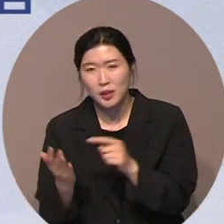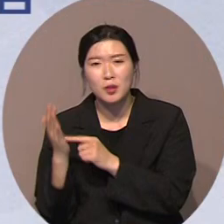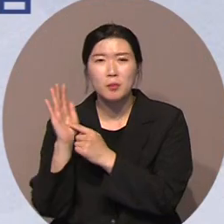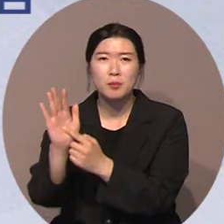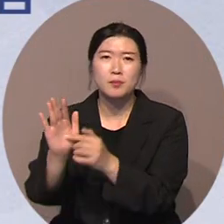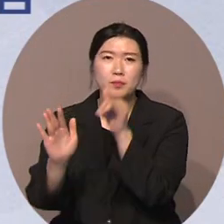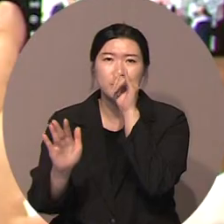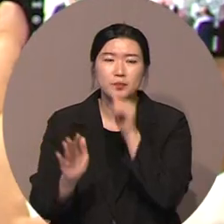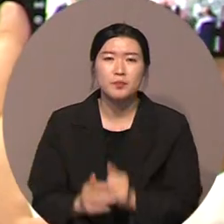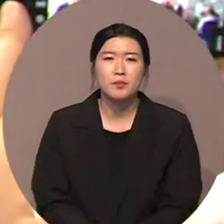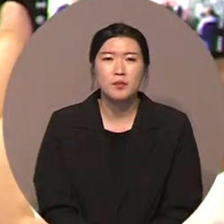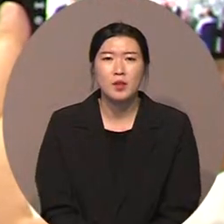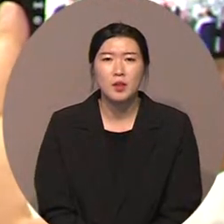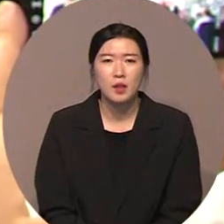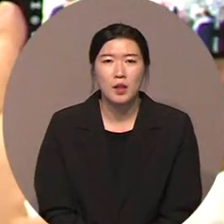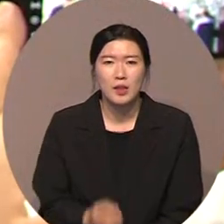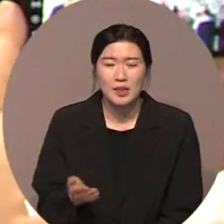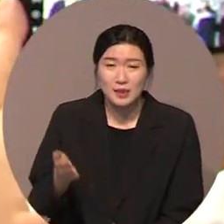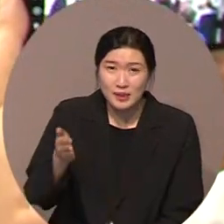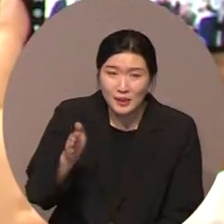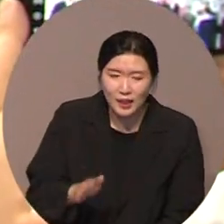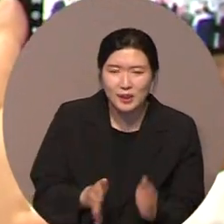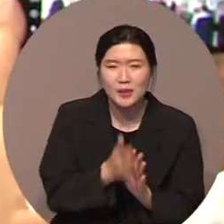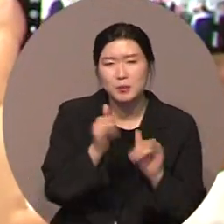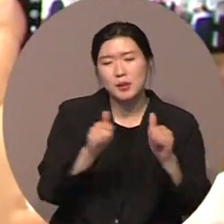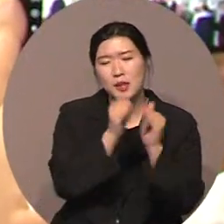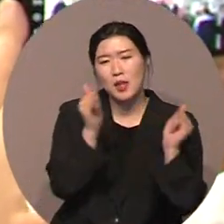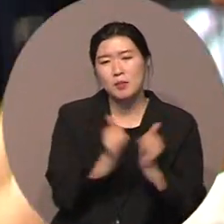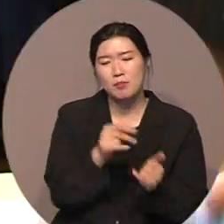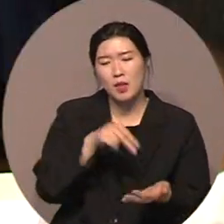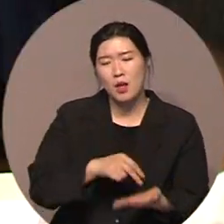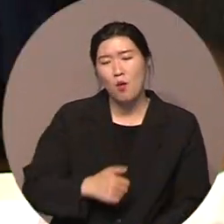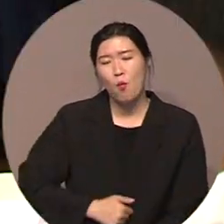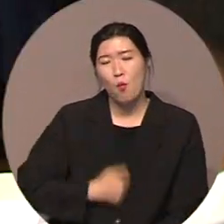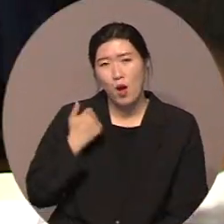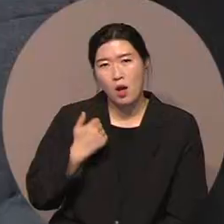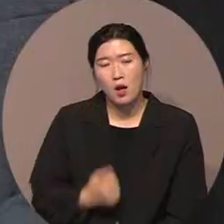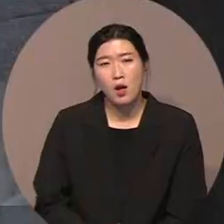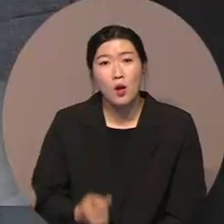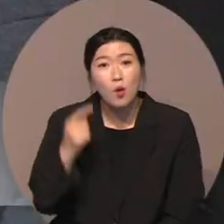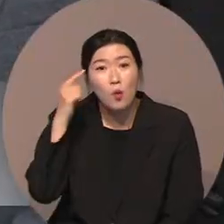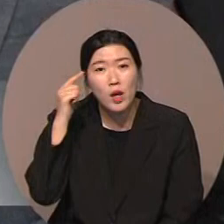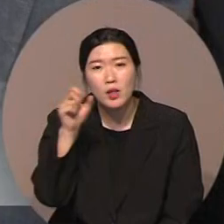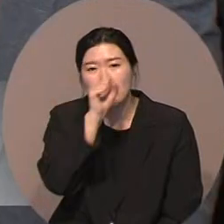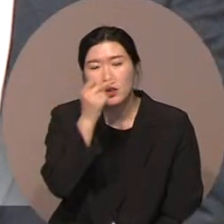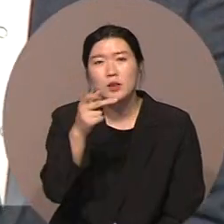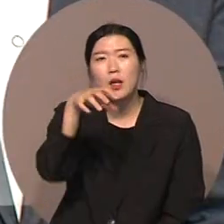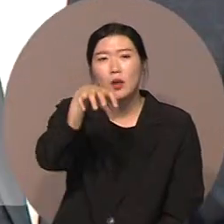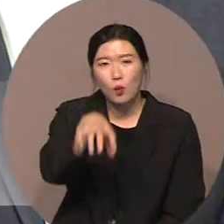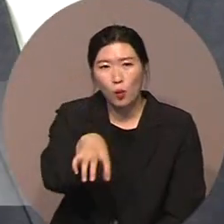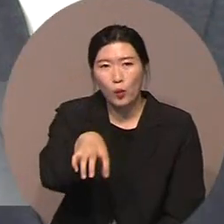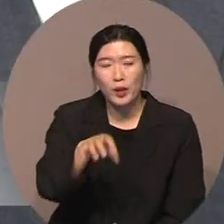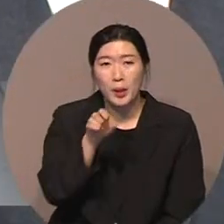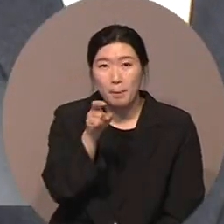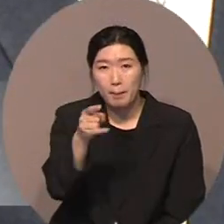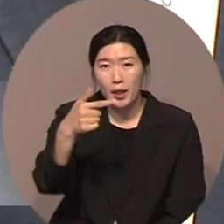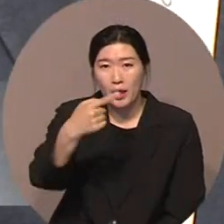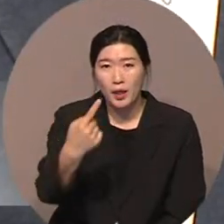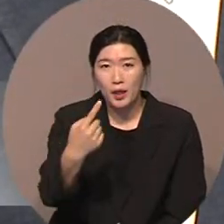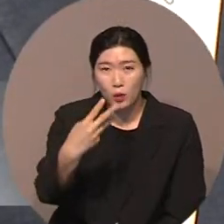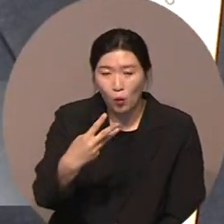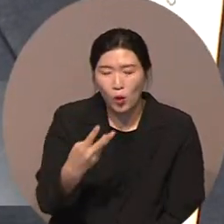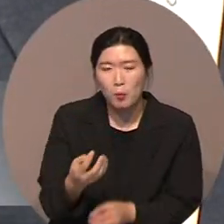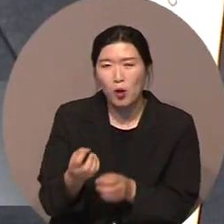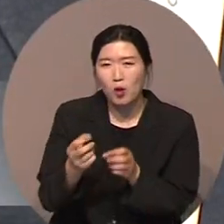아니라고 밝혔습니다. 하지만 시민사회는 분노했습니다. 특히 서산 대산석유화학단지는 페놀과 유증기 유출 등